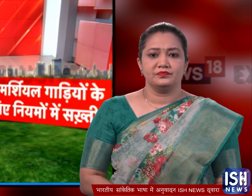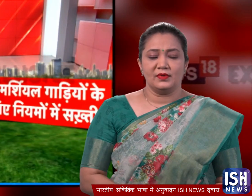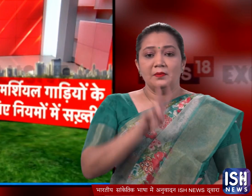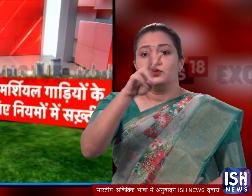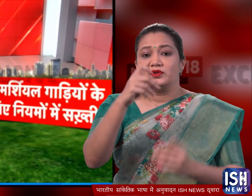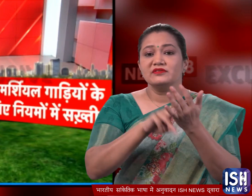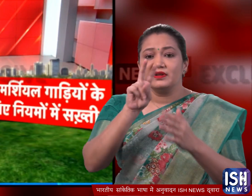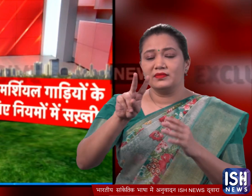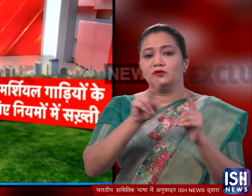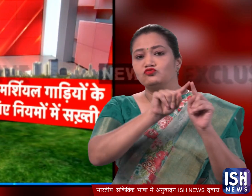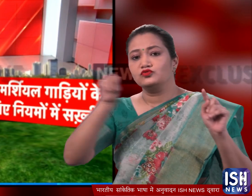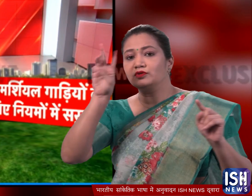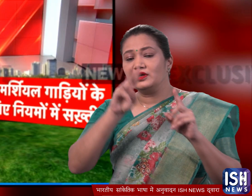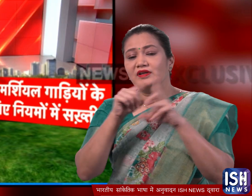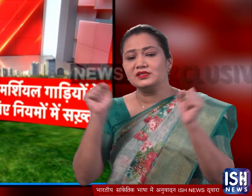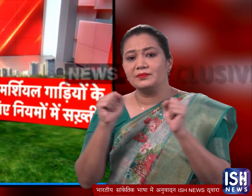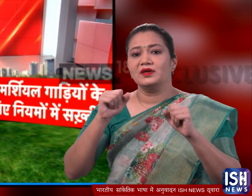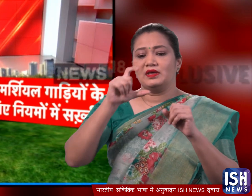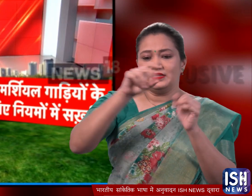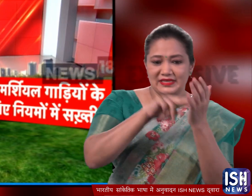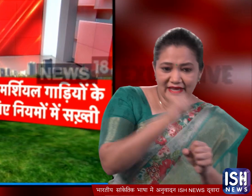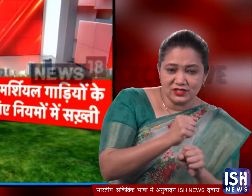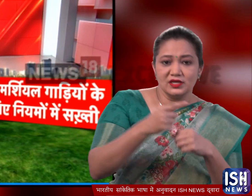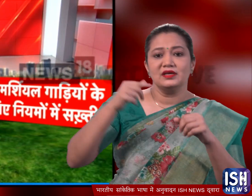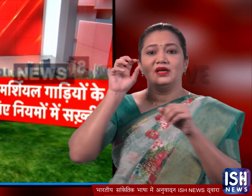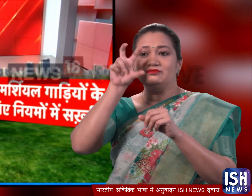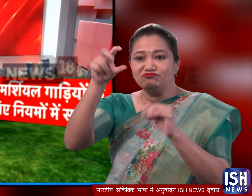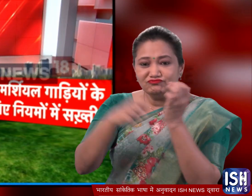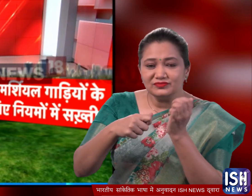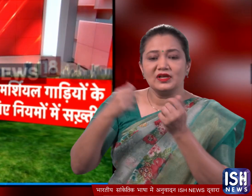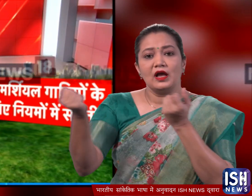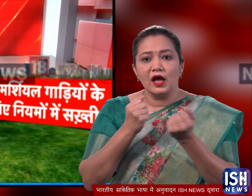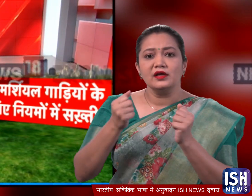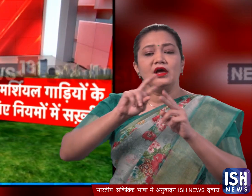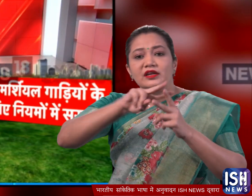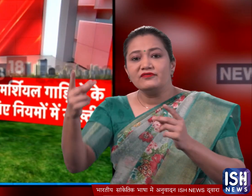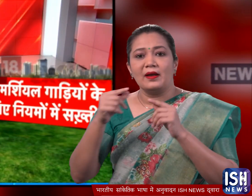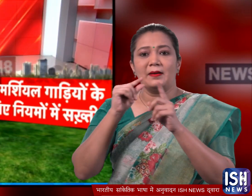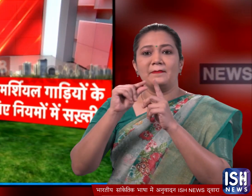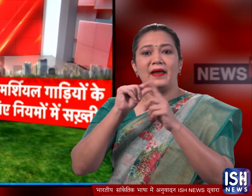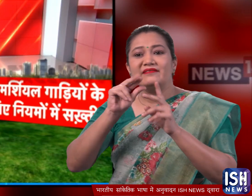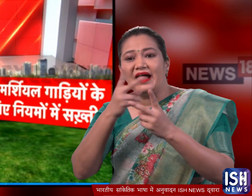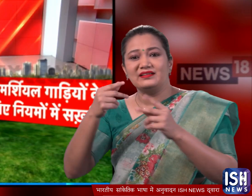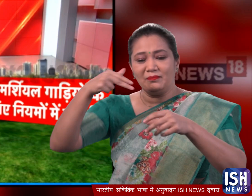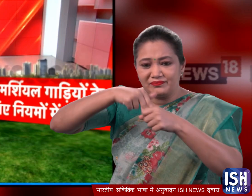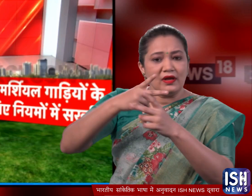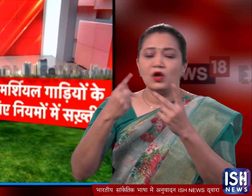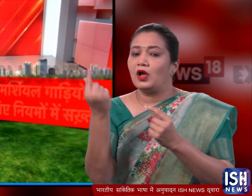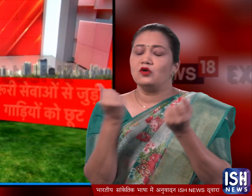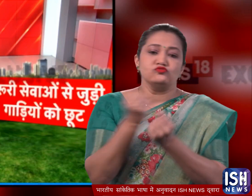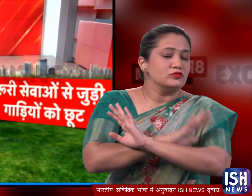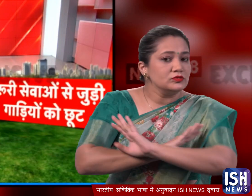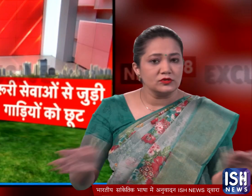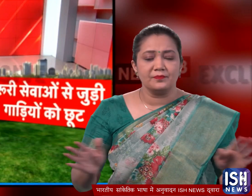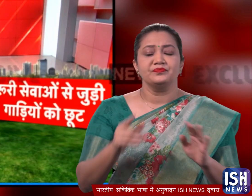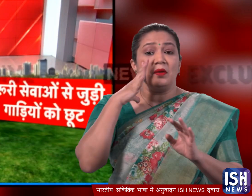27 नवंबर से 3 दिसंबर तक सीएनजी और इलेक्ट्रिक गाड़ियों के अलावा बाकी कमर्शियल गाड़ियों को दिल्ली में एंट्री नहीं मिलेगी। हालांकि जरूरी सेवाओं